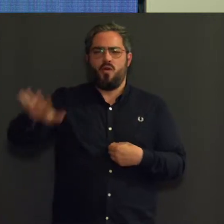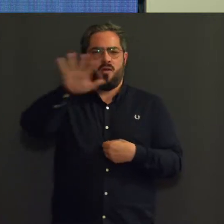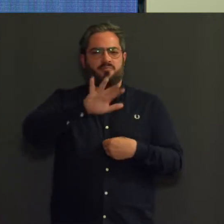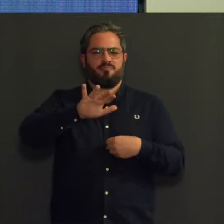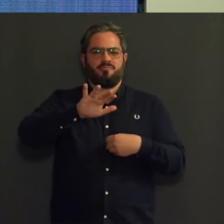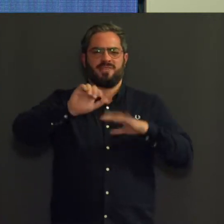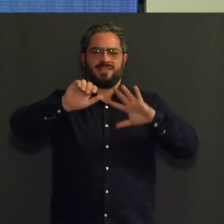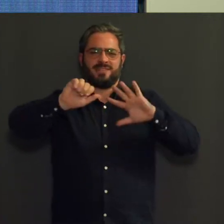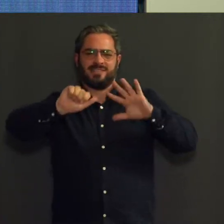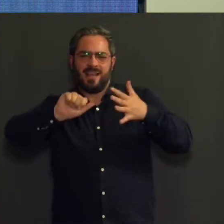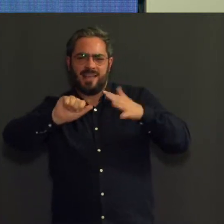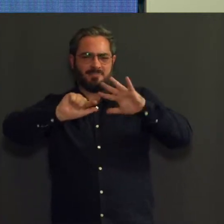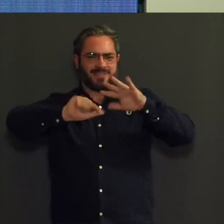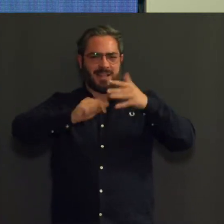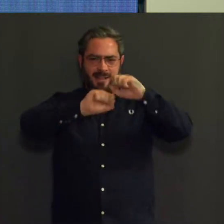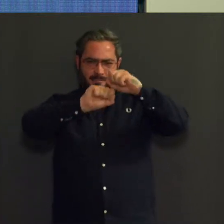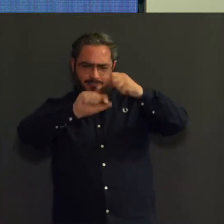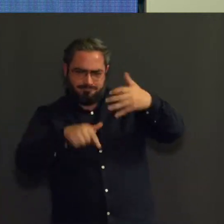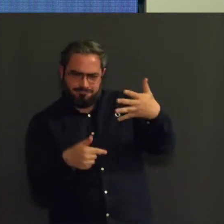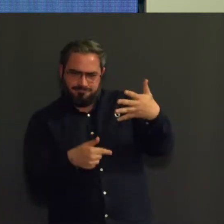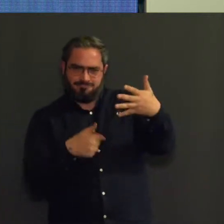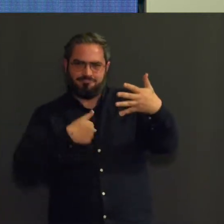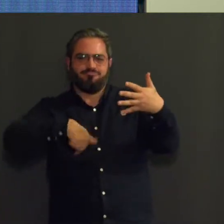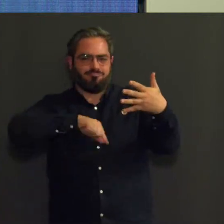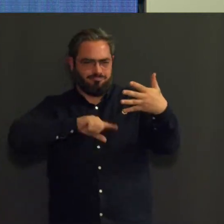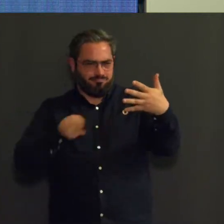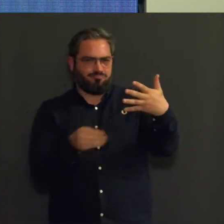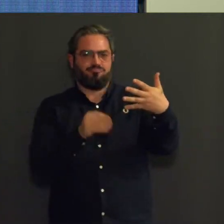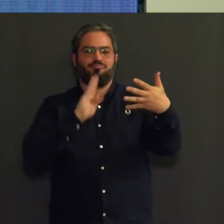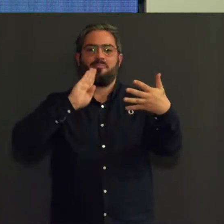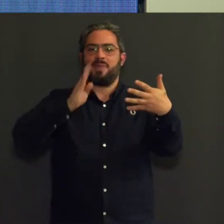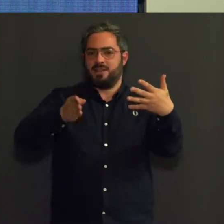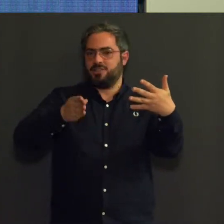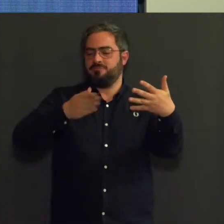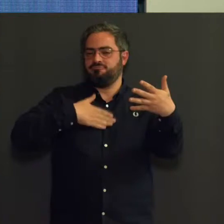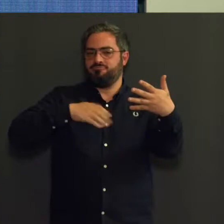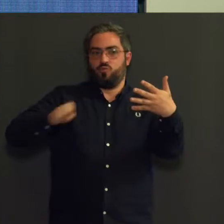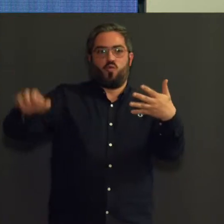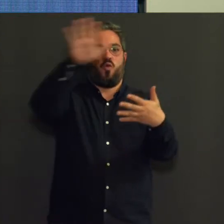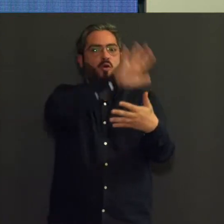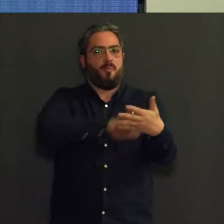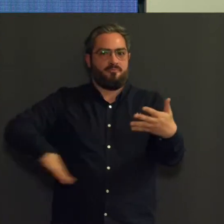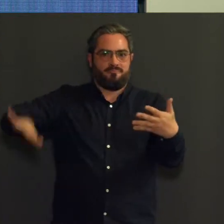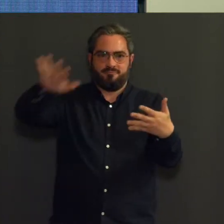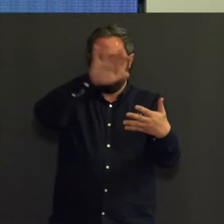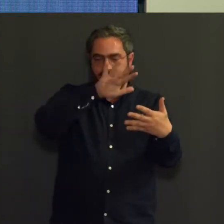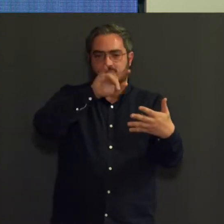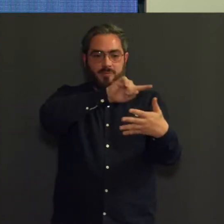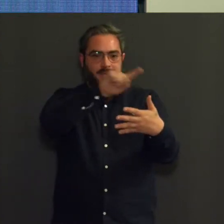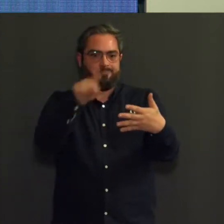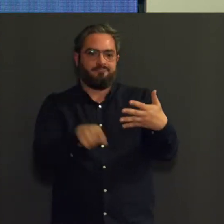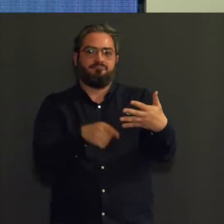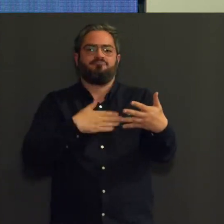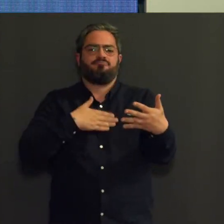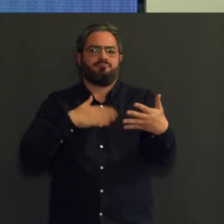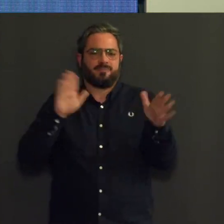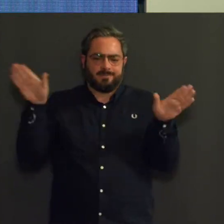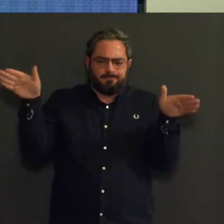la 7e place, en l'occurrence pour l'instant la 7e place dans le classement européen des pays dans lesquels il y a au